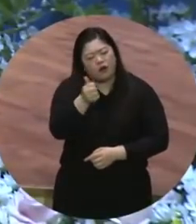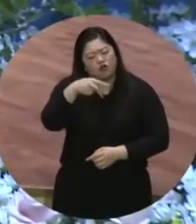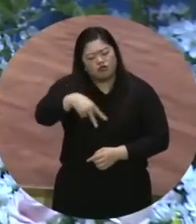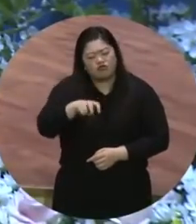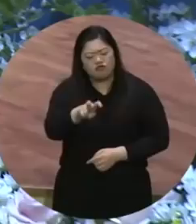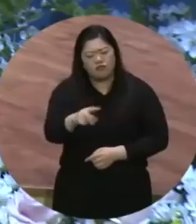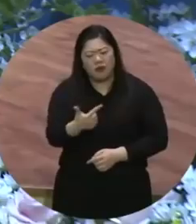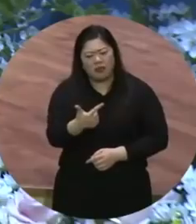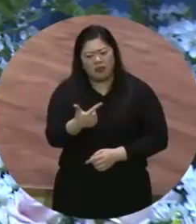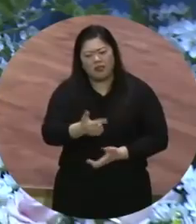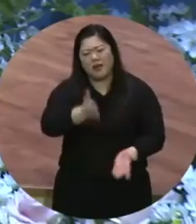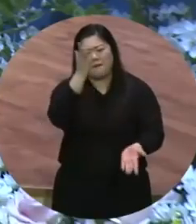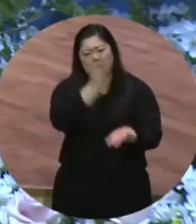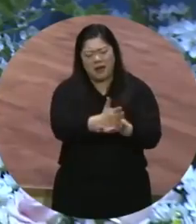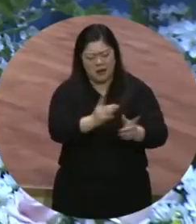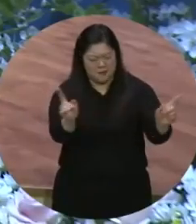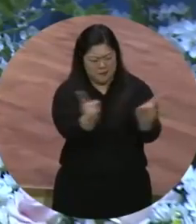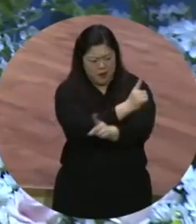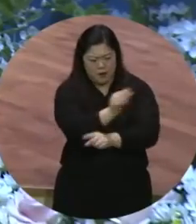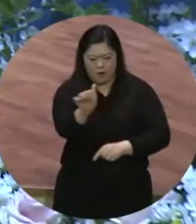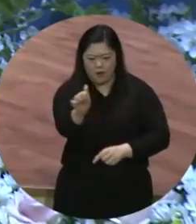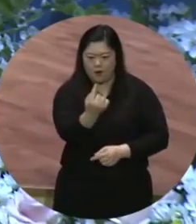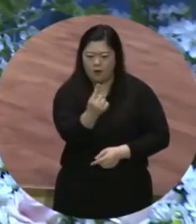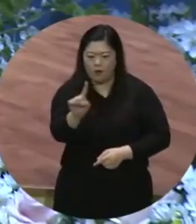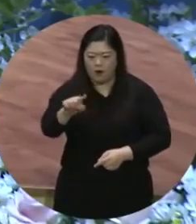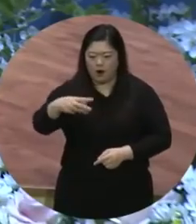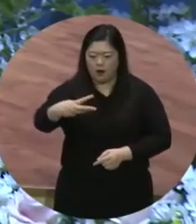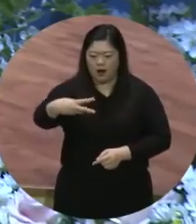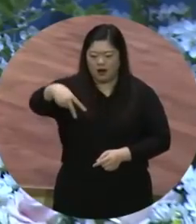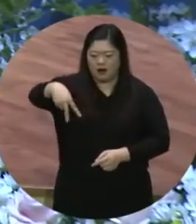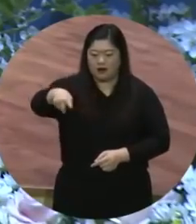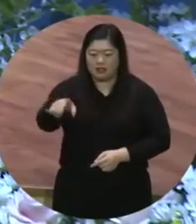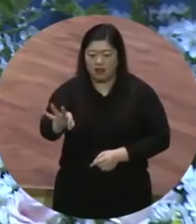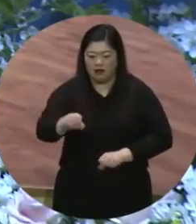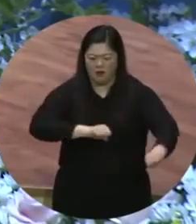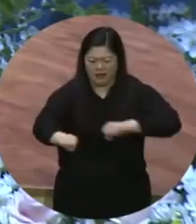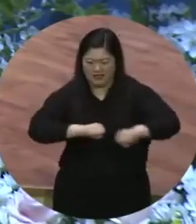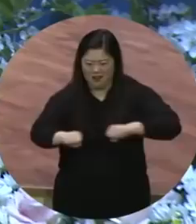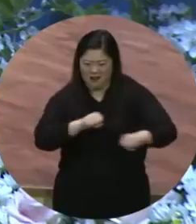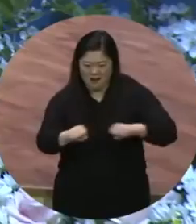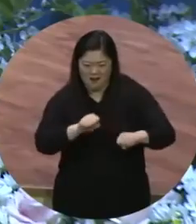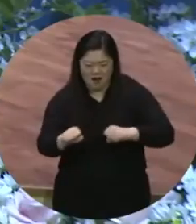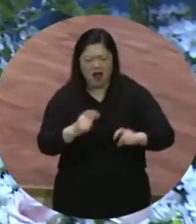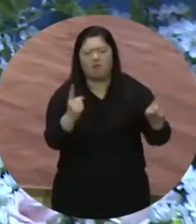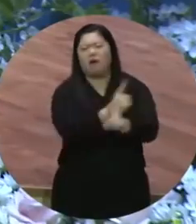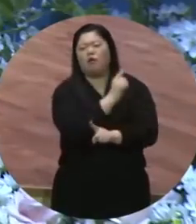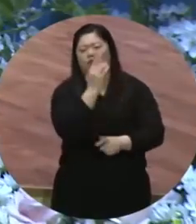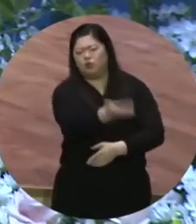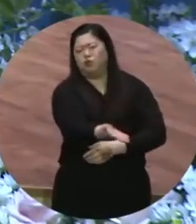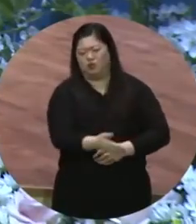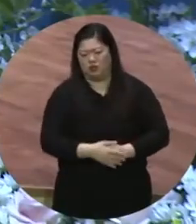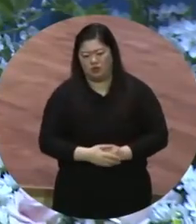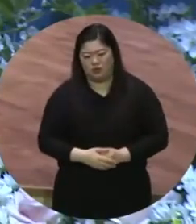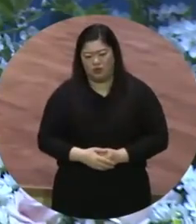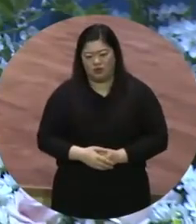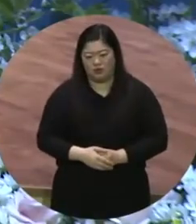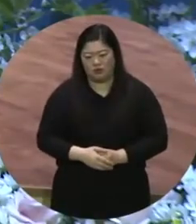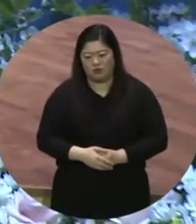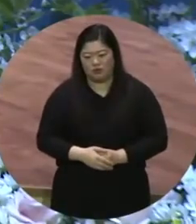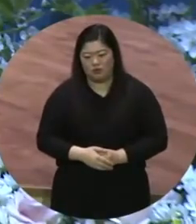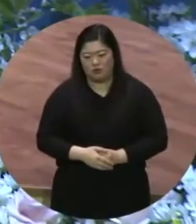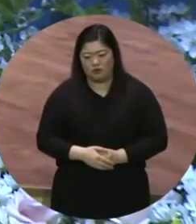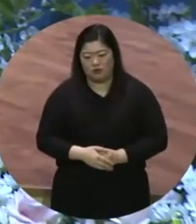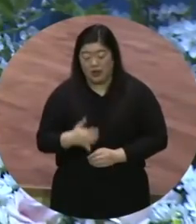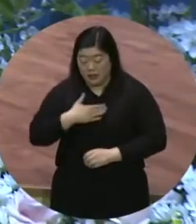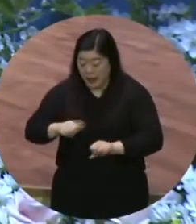활성 상태로 바꿔주는 그래서 여러분 정말로 이 시대에 단